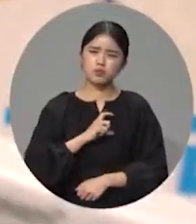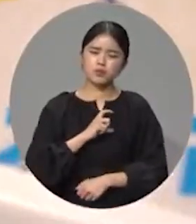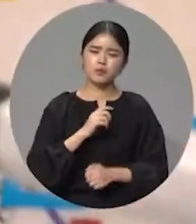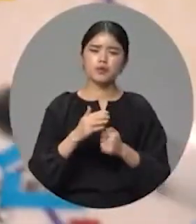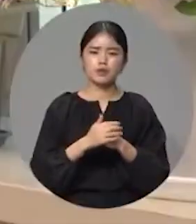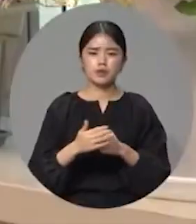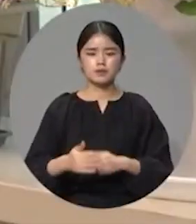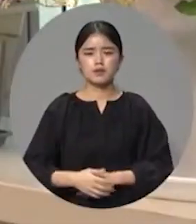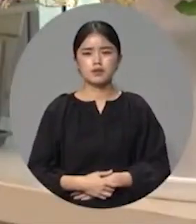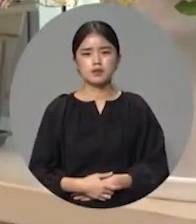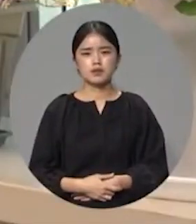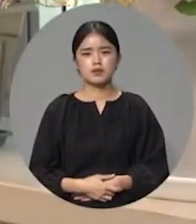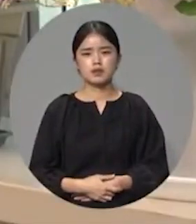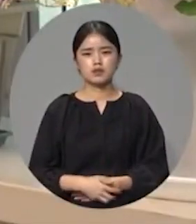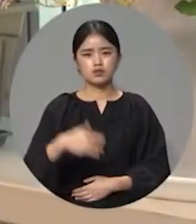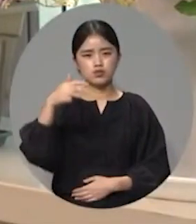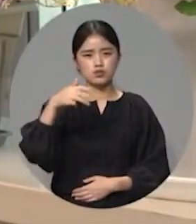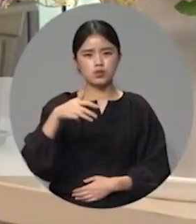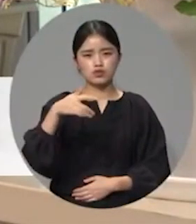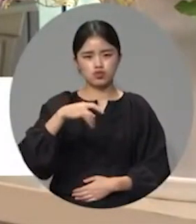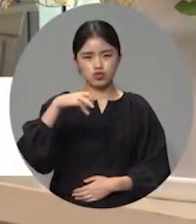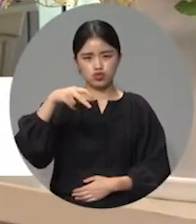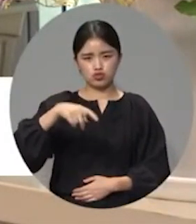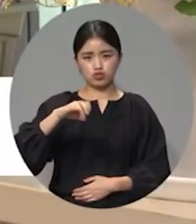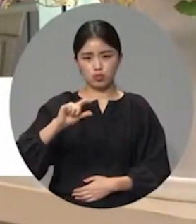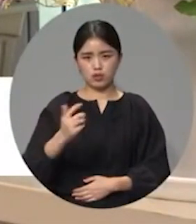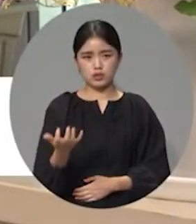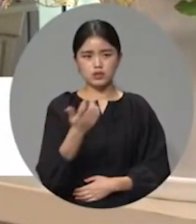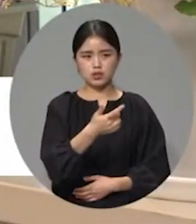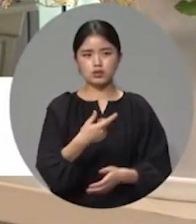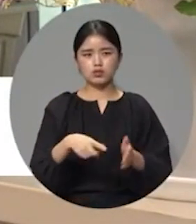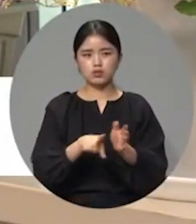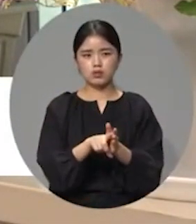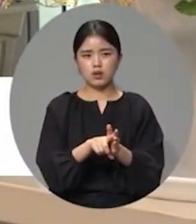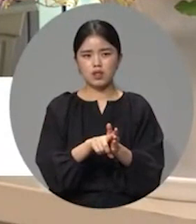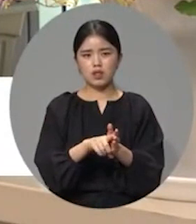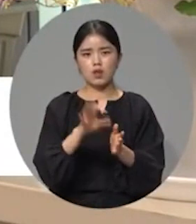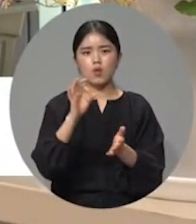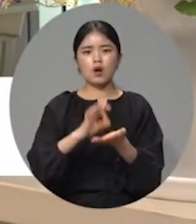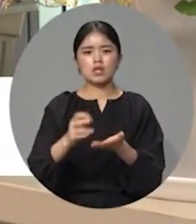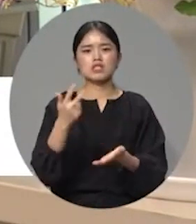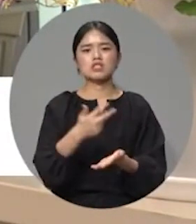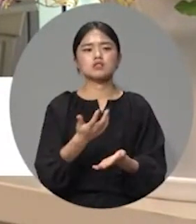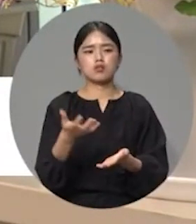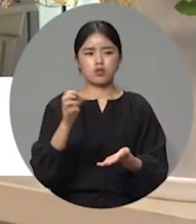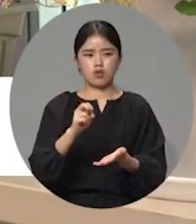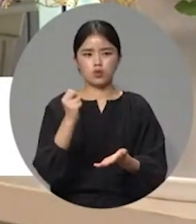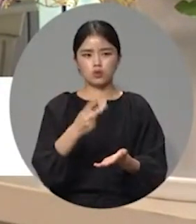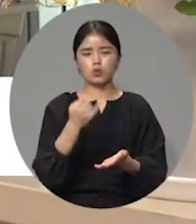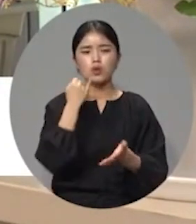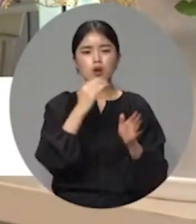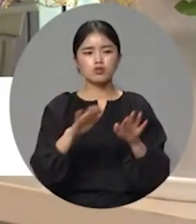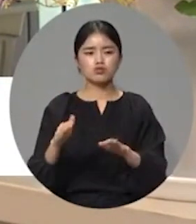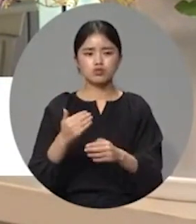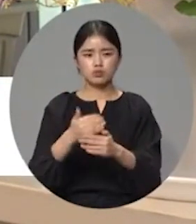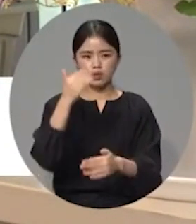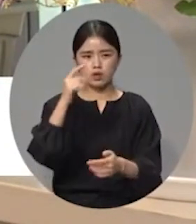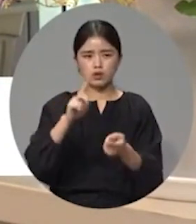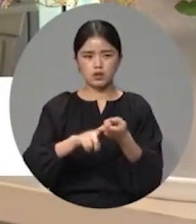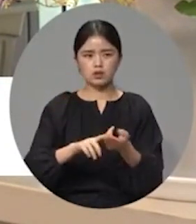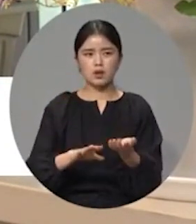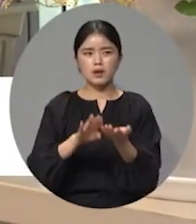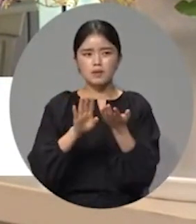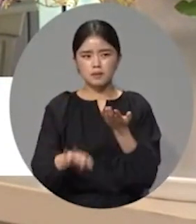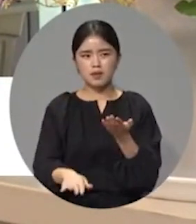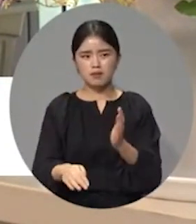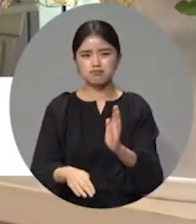맞섰습니다. 취소하기 위한 그런 대체 비용이 7천억 이상이 소요된다. 그리고 해수 유통이 될 경우에 하류 지역에 대한 농경지 침수